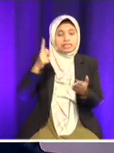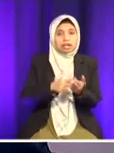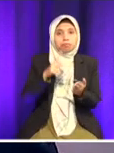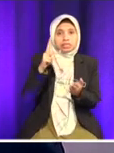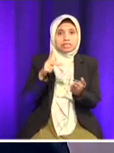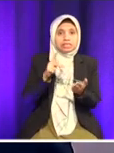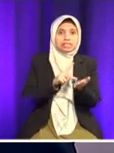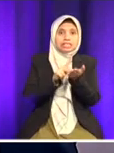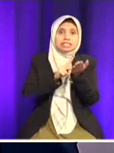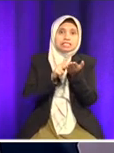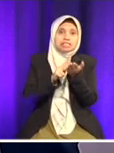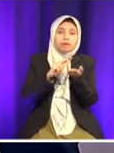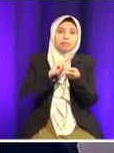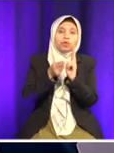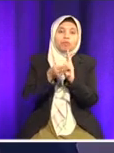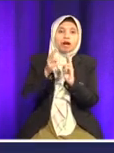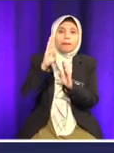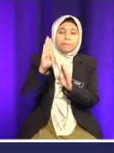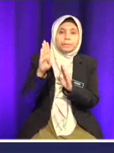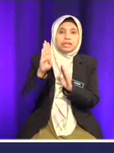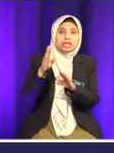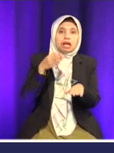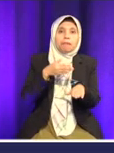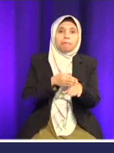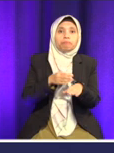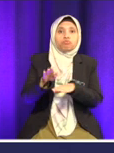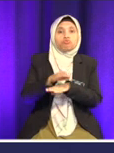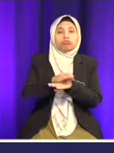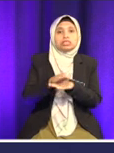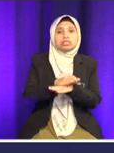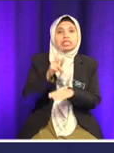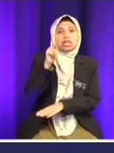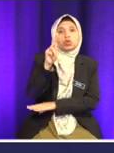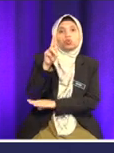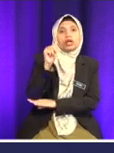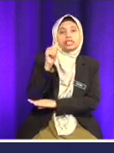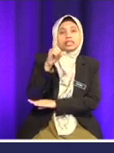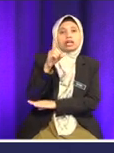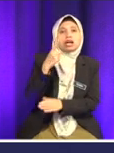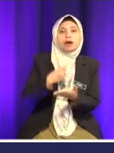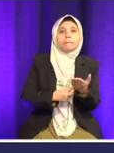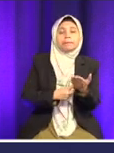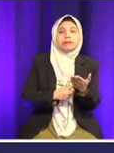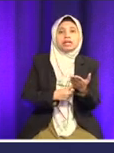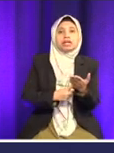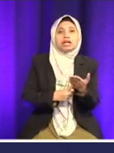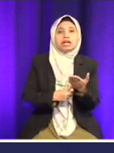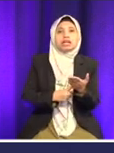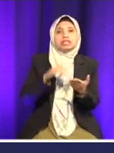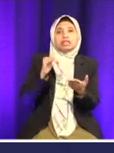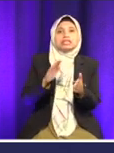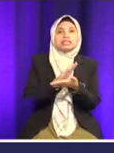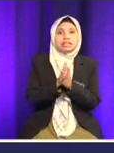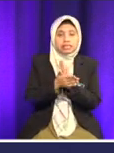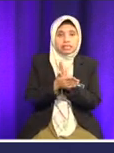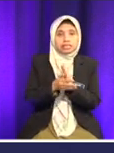desain perubahan nilai B terhadap fungsi kuadratik kita tengok Apa pula yang berlaku kalau